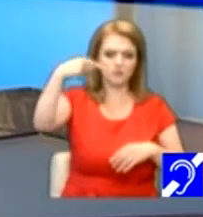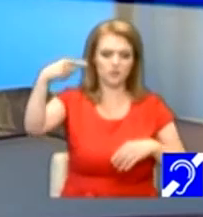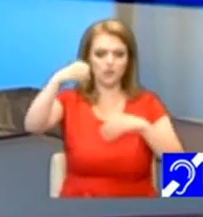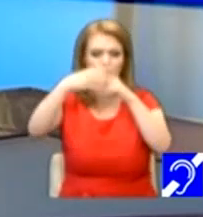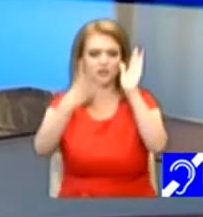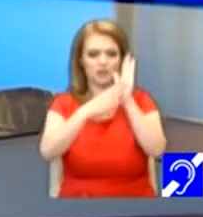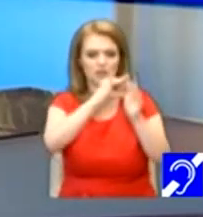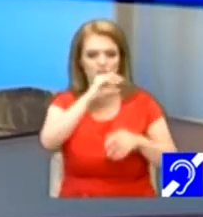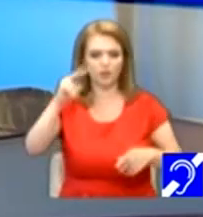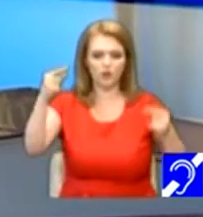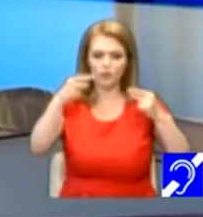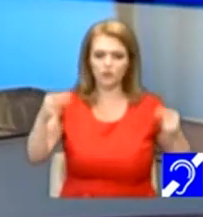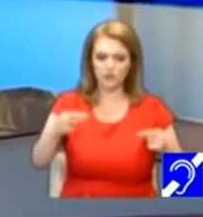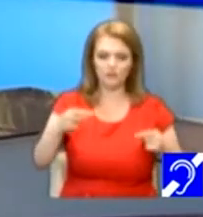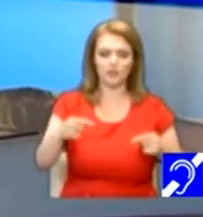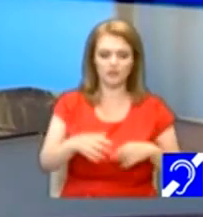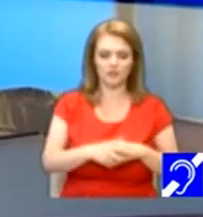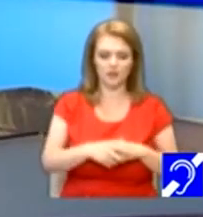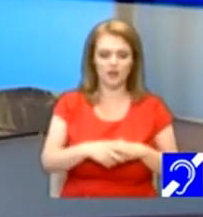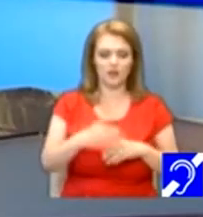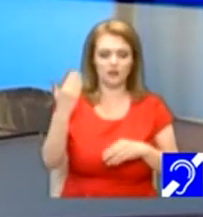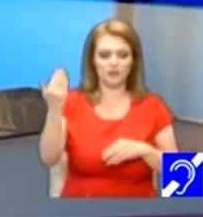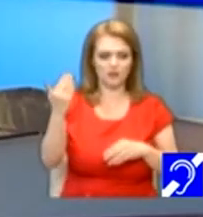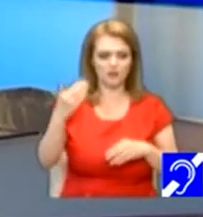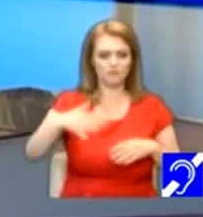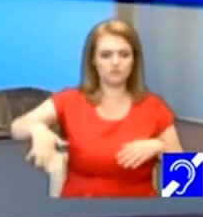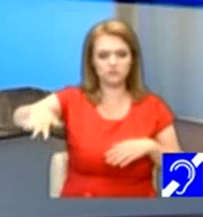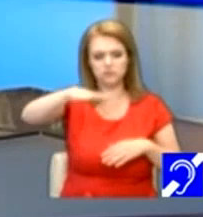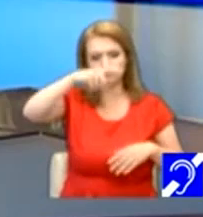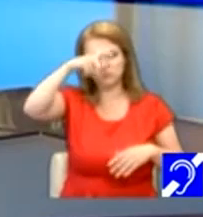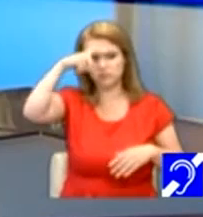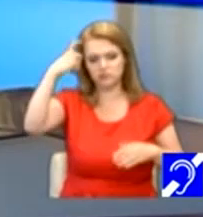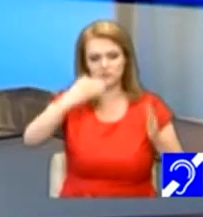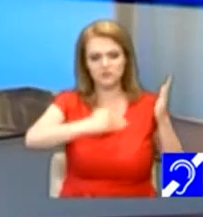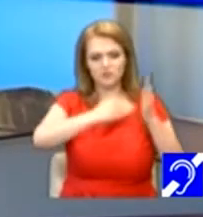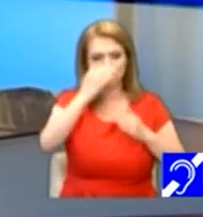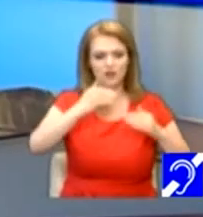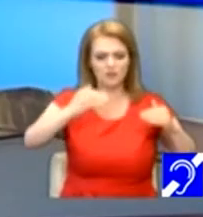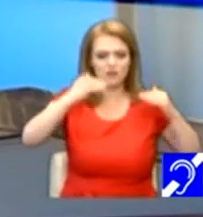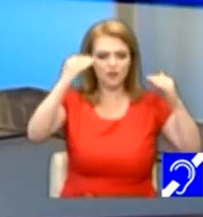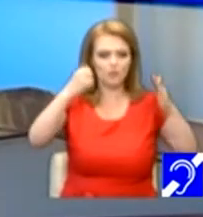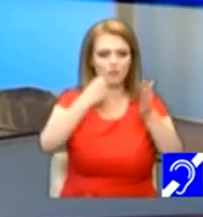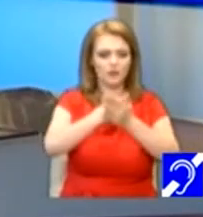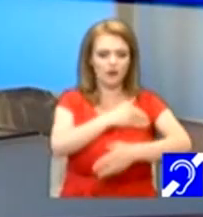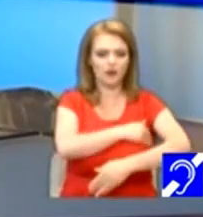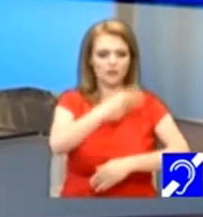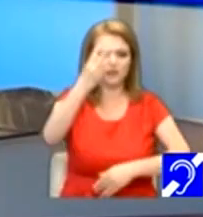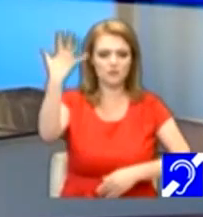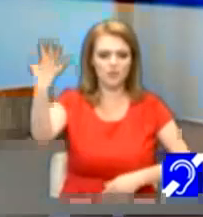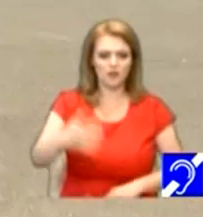iulie. Potrivit meteorologilor, pe arii extinse, temperatura maximă a aerului va fi de plus 35 de grade